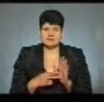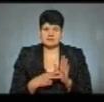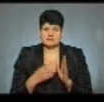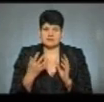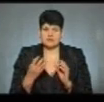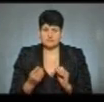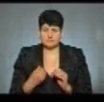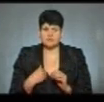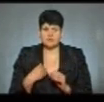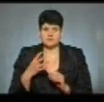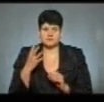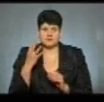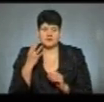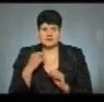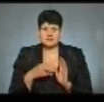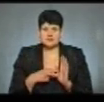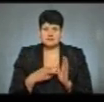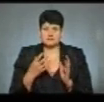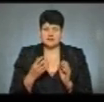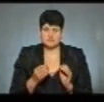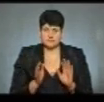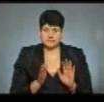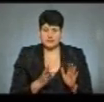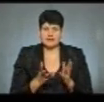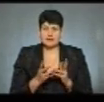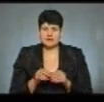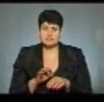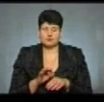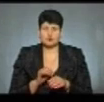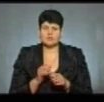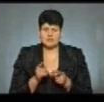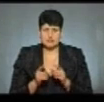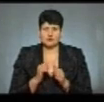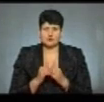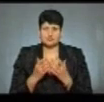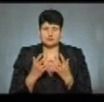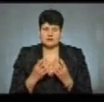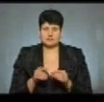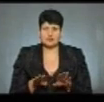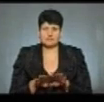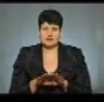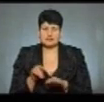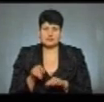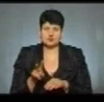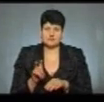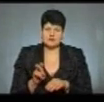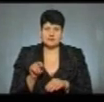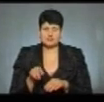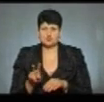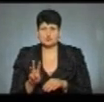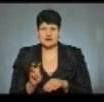днів. Тобто ми рахуємо 7 днів. Кількість хворих дійсно щоденно, вона рівняється